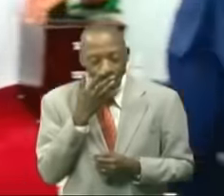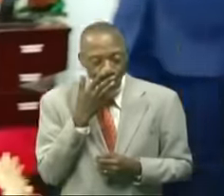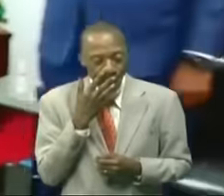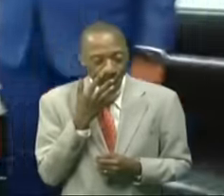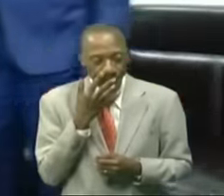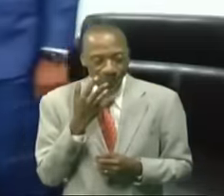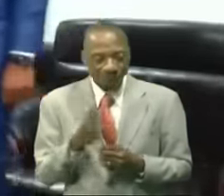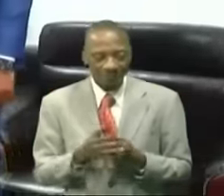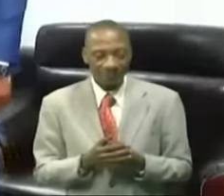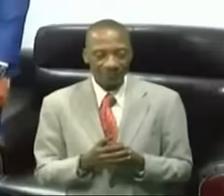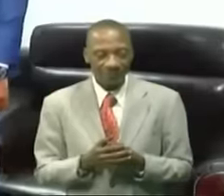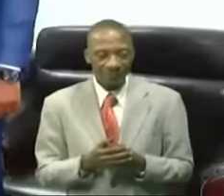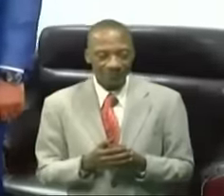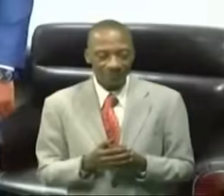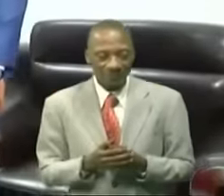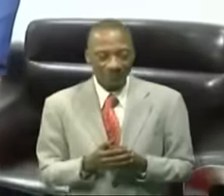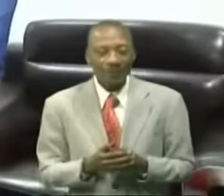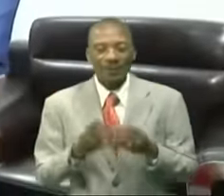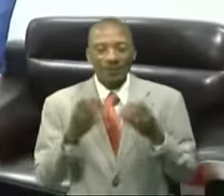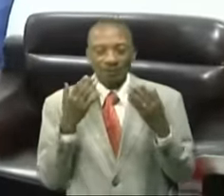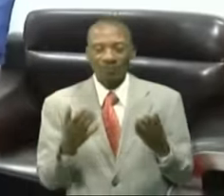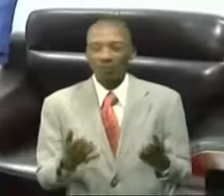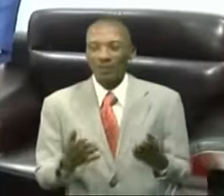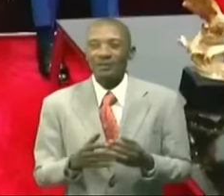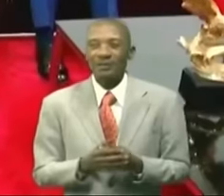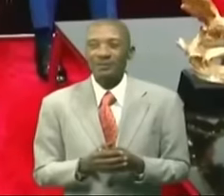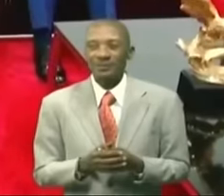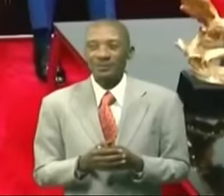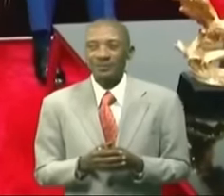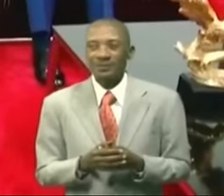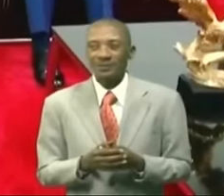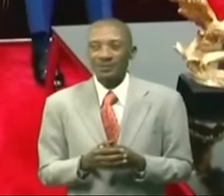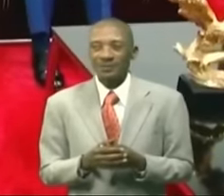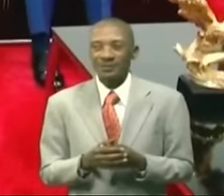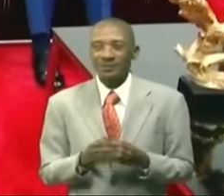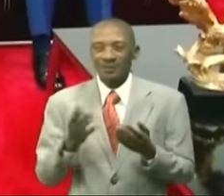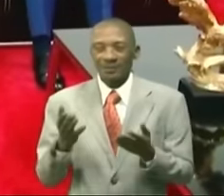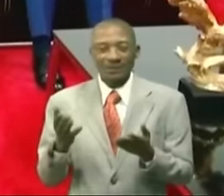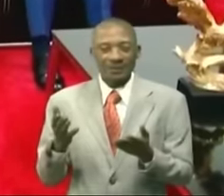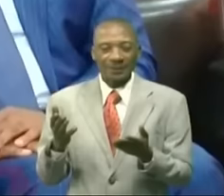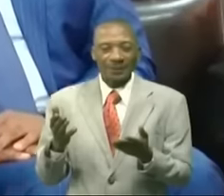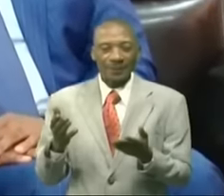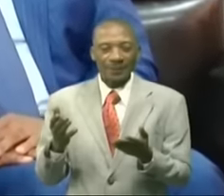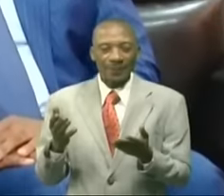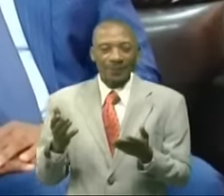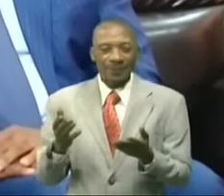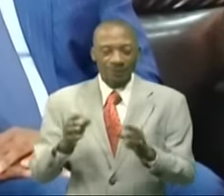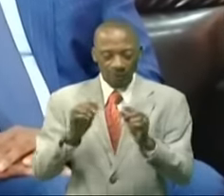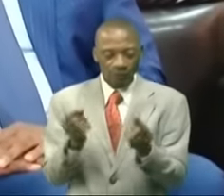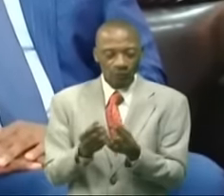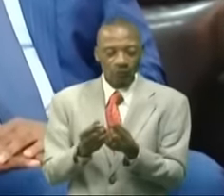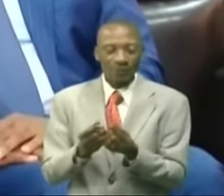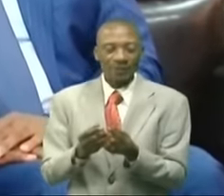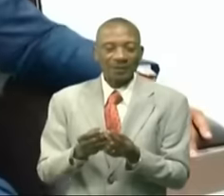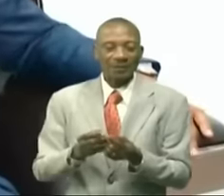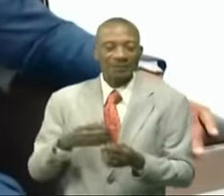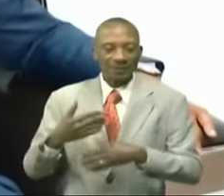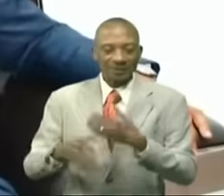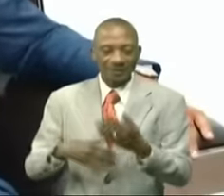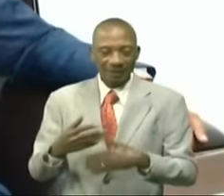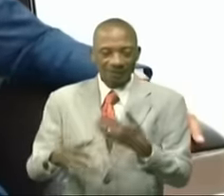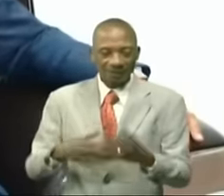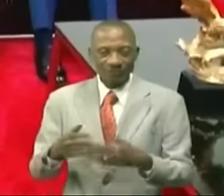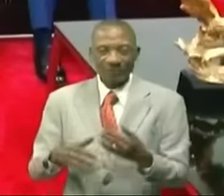de l'inspection générale de la territoriale. Sa vocation est de travailler au redressement de l'appareil administratif. Concrètement, il y